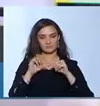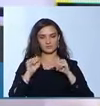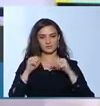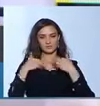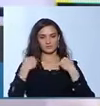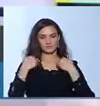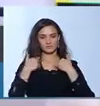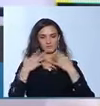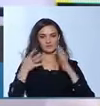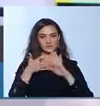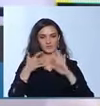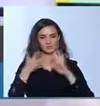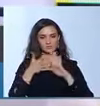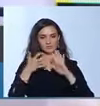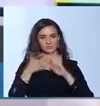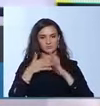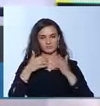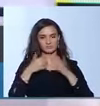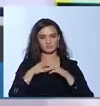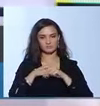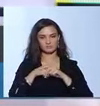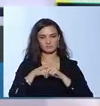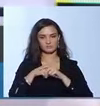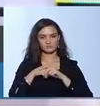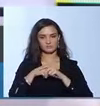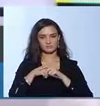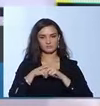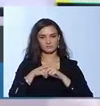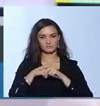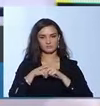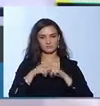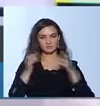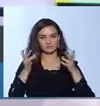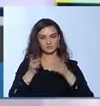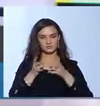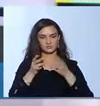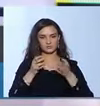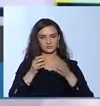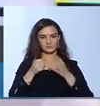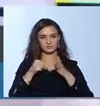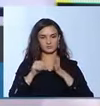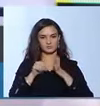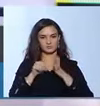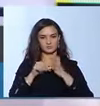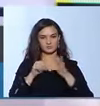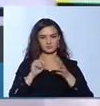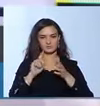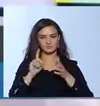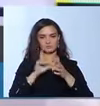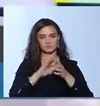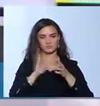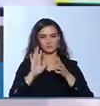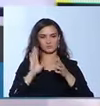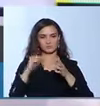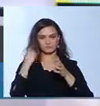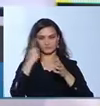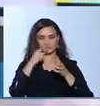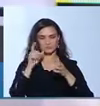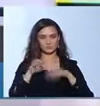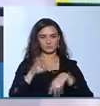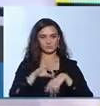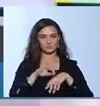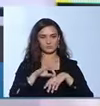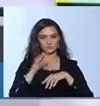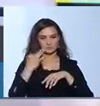ავიტამინოზე, ასე ვთქვათ, ნაკლებობა, კვებით დეფიციტები და ასე შემდეგ, საჭიროებს მიხმარებას, რომ არ გადაიზარდოს ფიზიოლოგიური პათოლოგიური